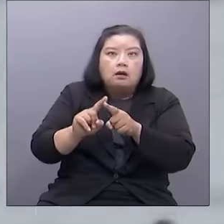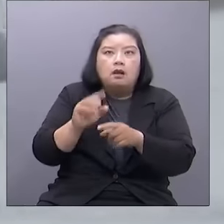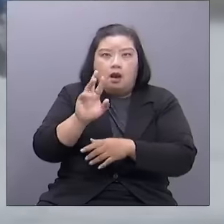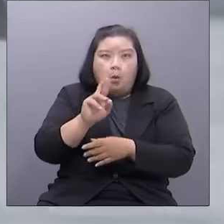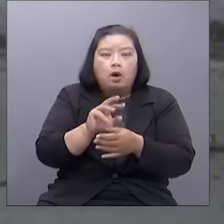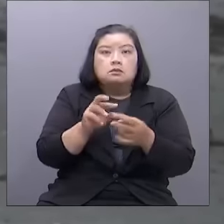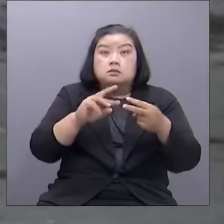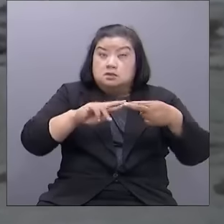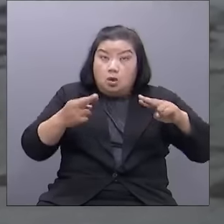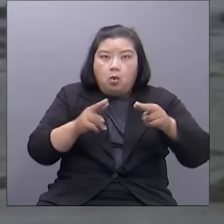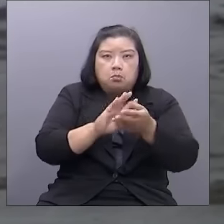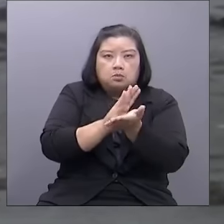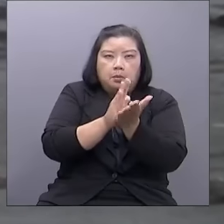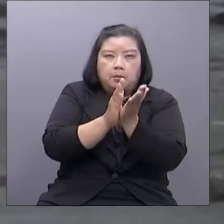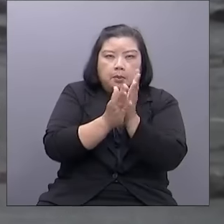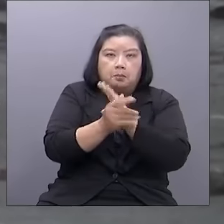ามไปด้วยค่ะ